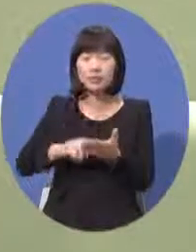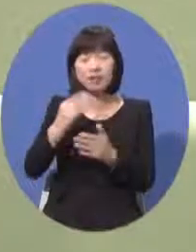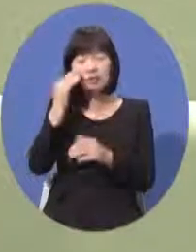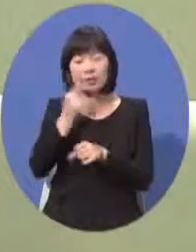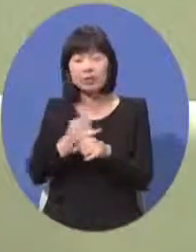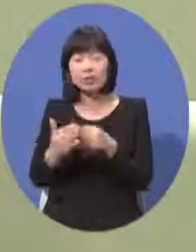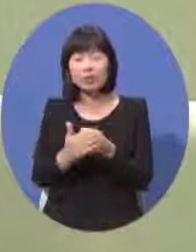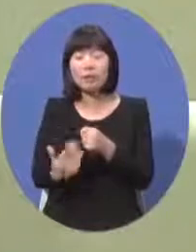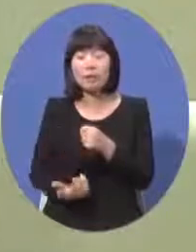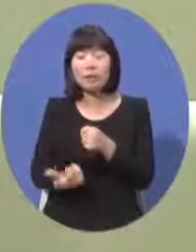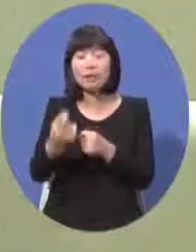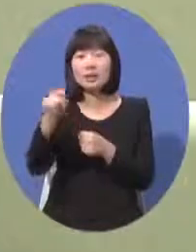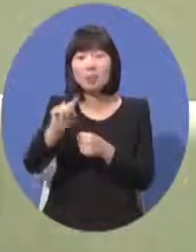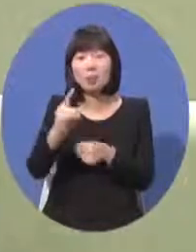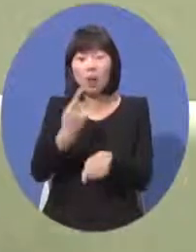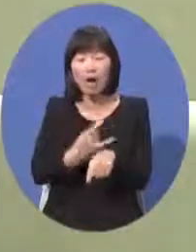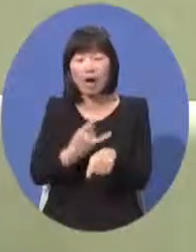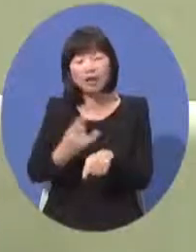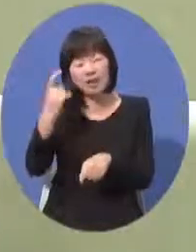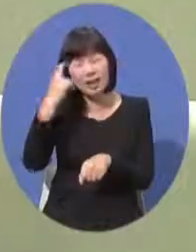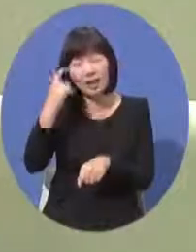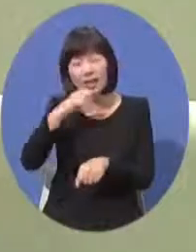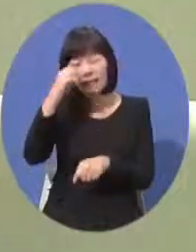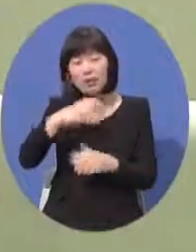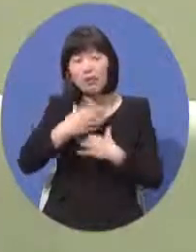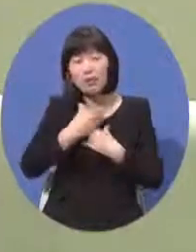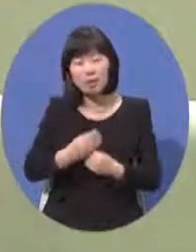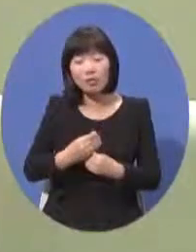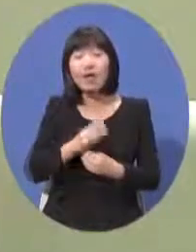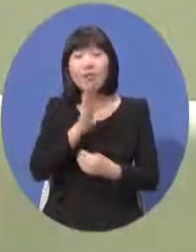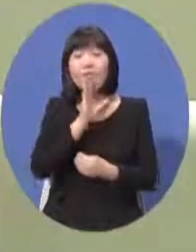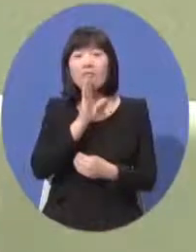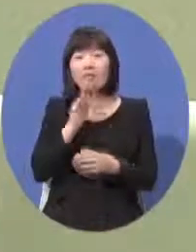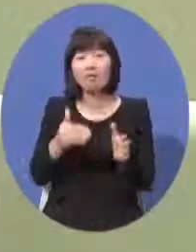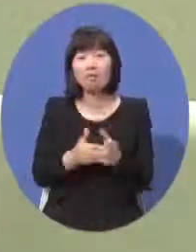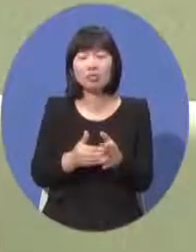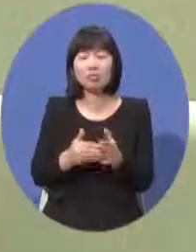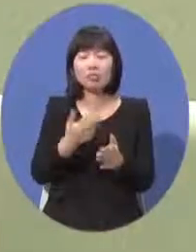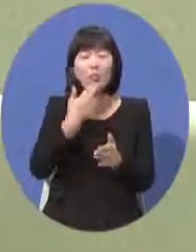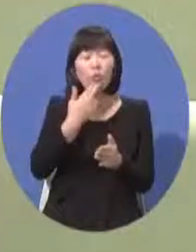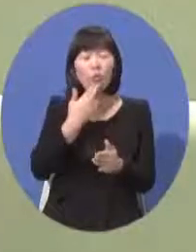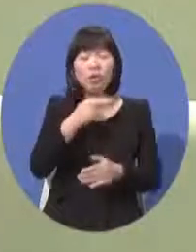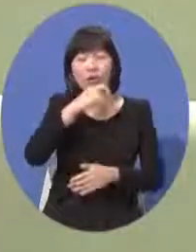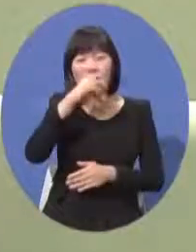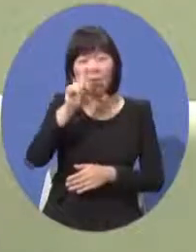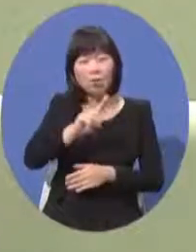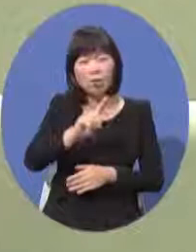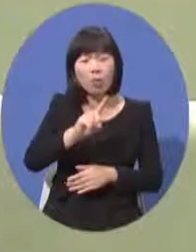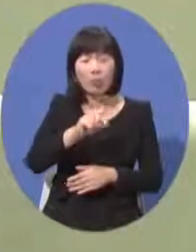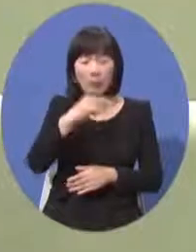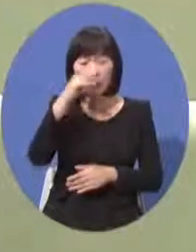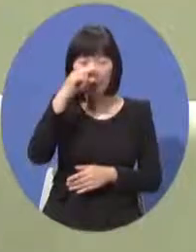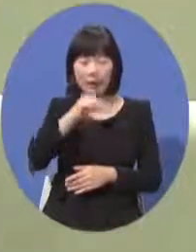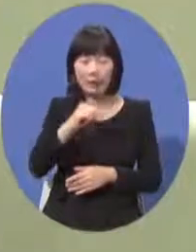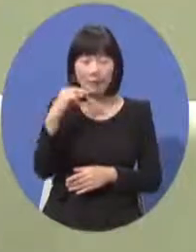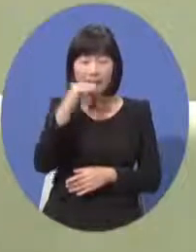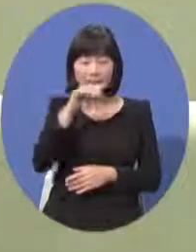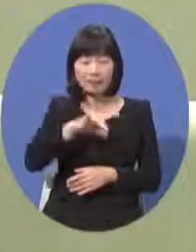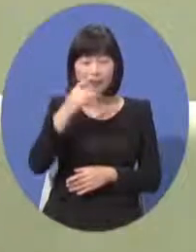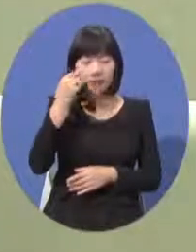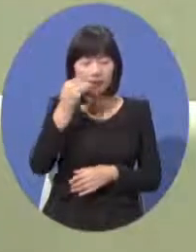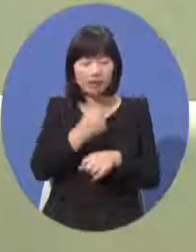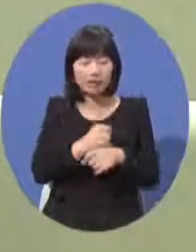적응해서 빨리 덥석덥석 뭔가를 하려고 하는 아이들은 그냥 편안한 아이들인 경우가 많고요. 그렇지 않고 이제 뭔가 까탈스럽게 처음에 적응하는